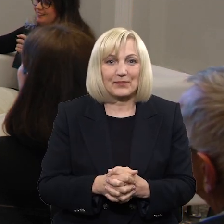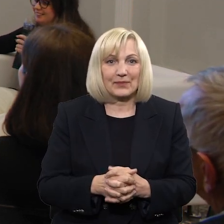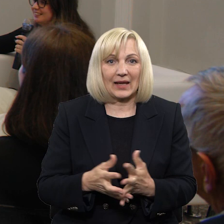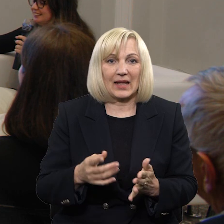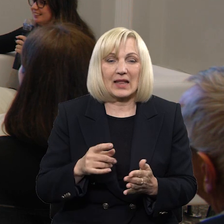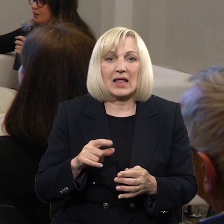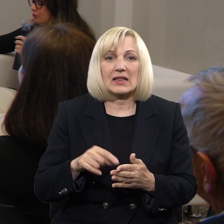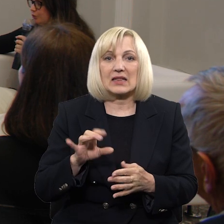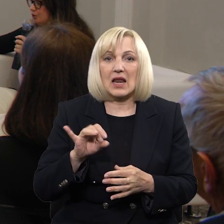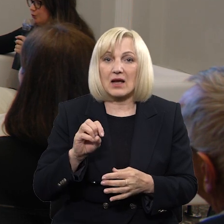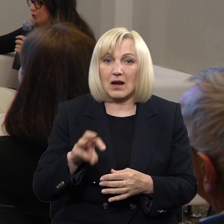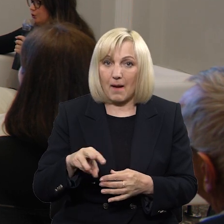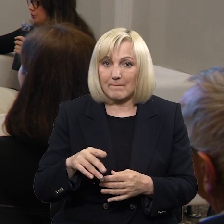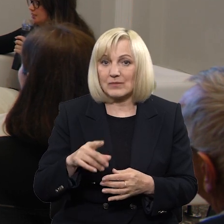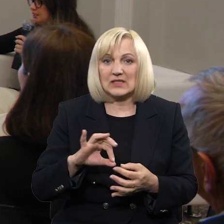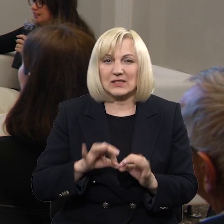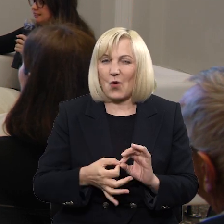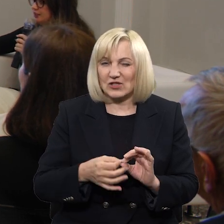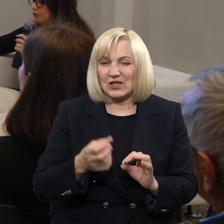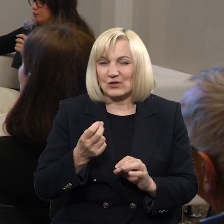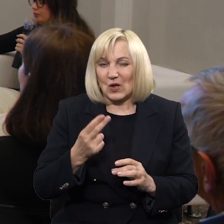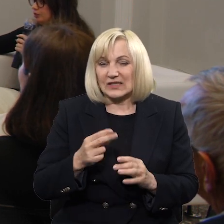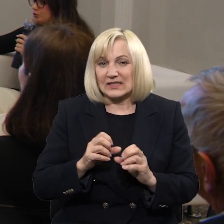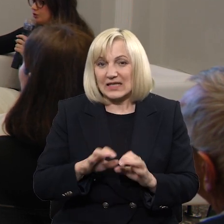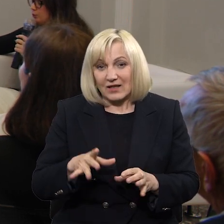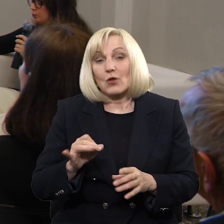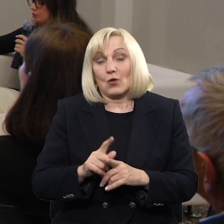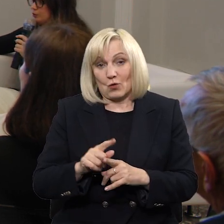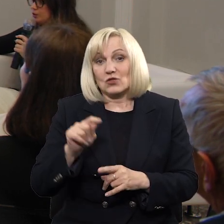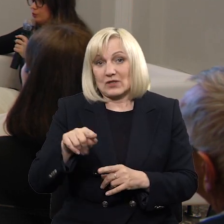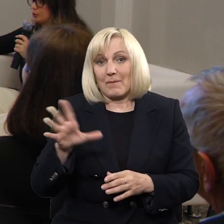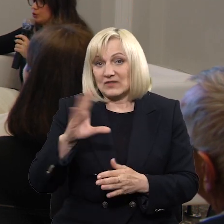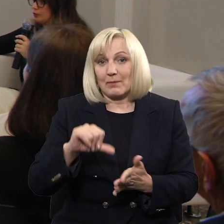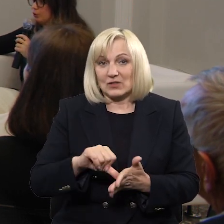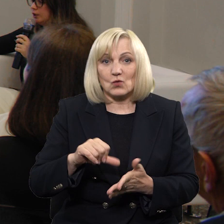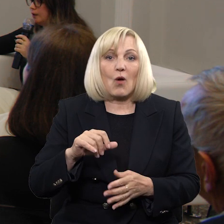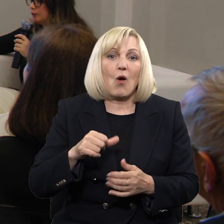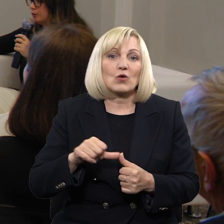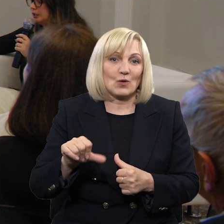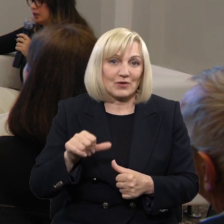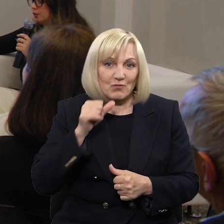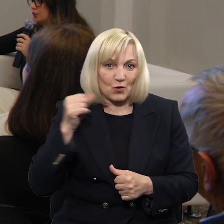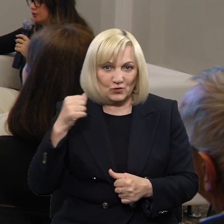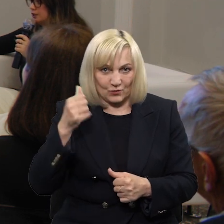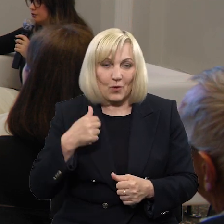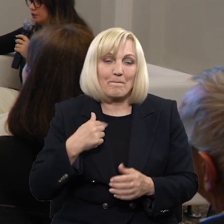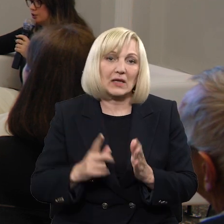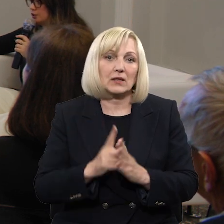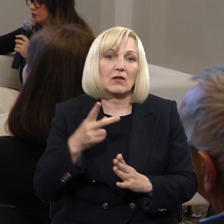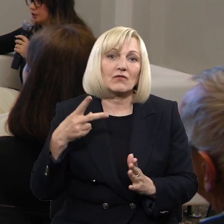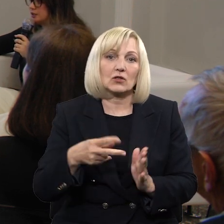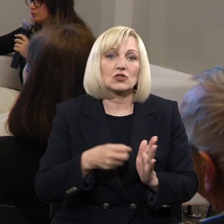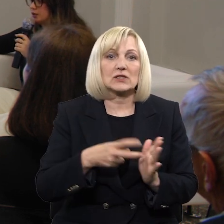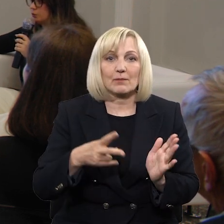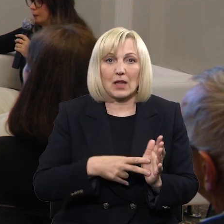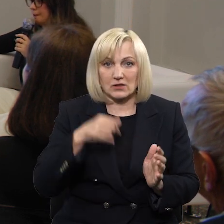Да телеграмму очень сложная социальная сеть но в общем-то Мне тоже все присутствуют особенность прошлого года но мы Telegram начали вести в